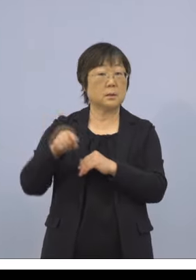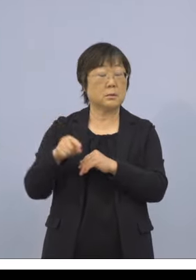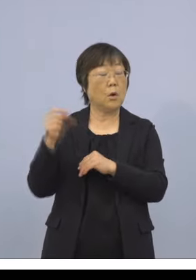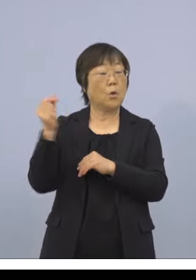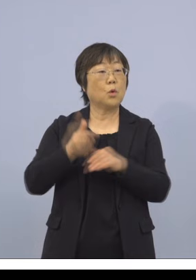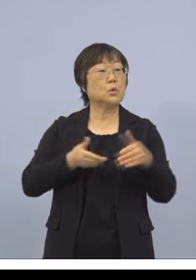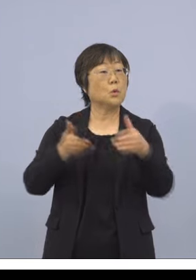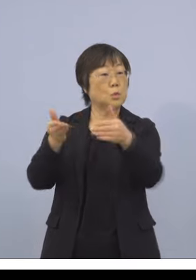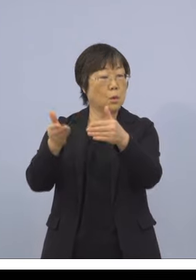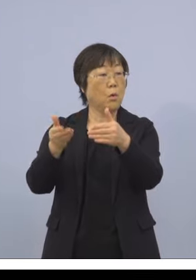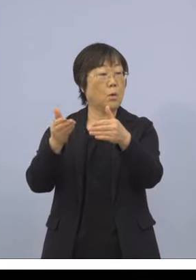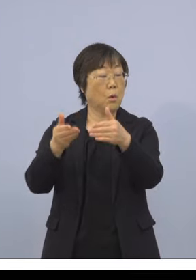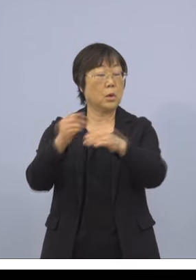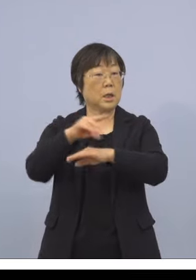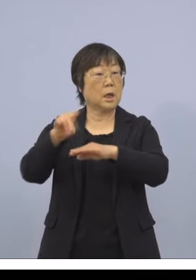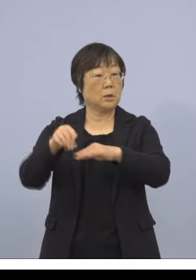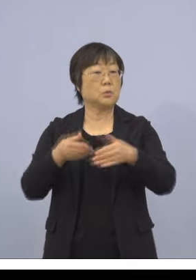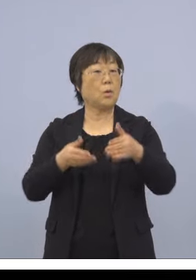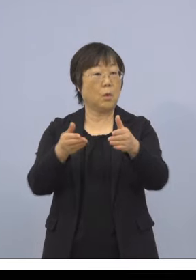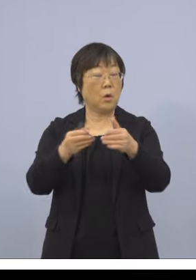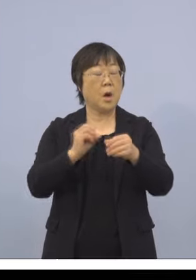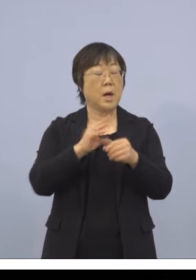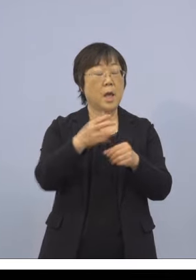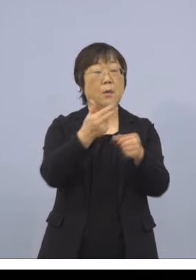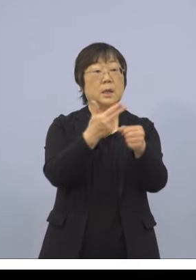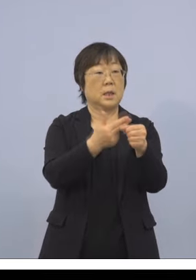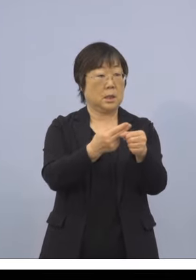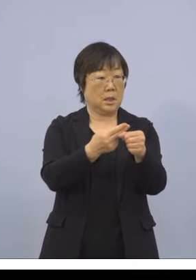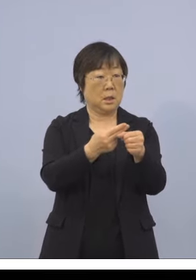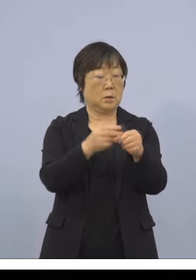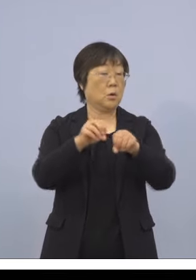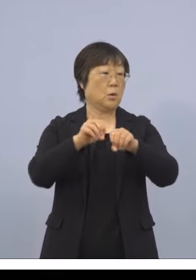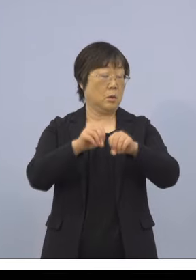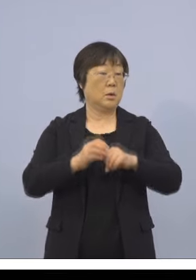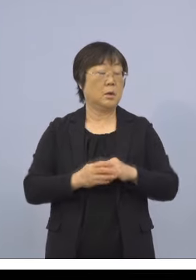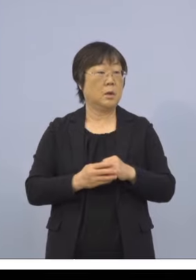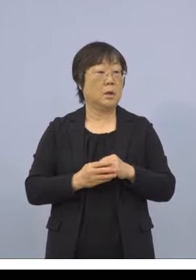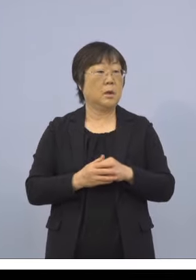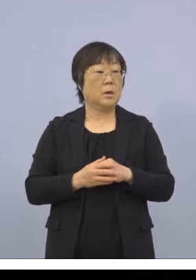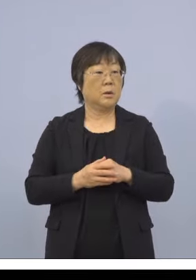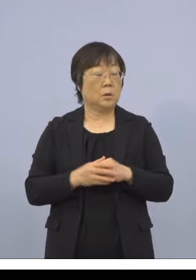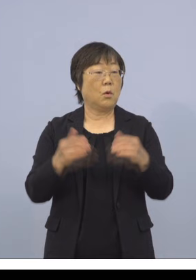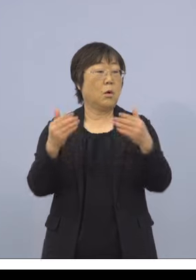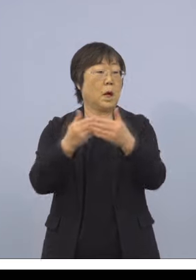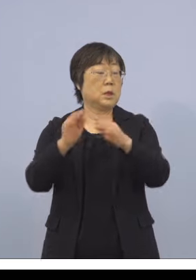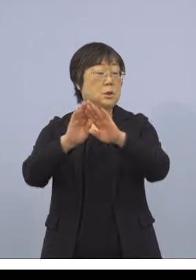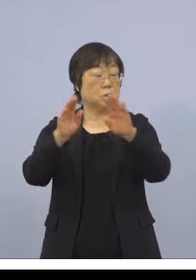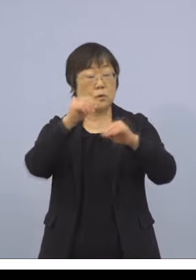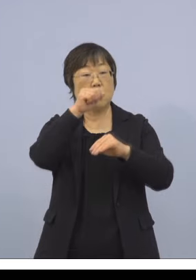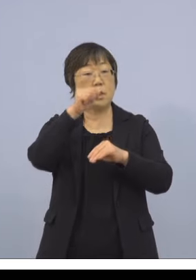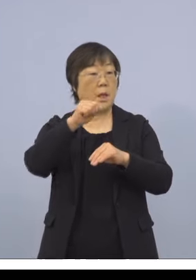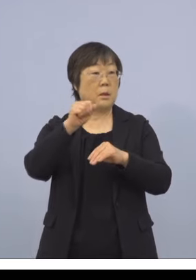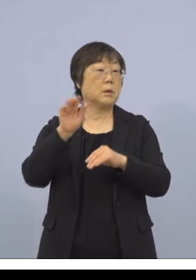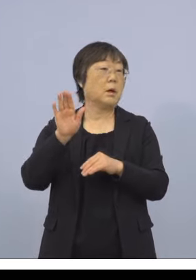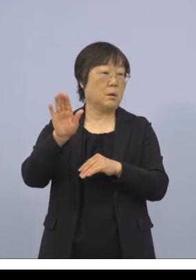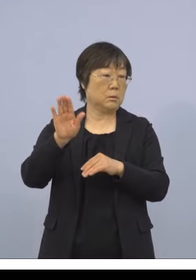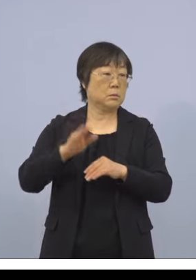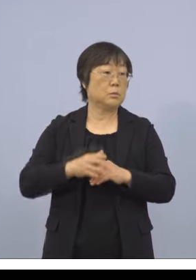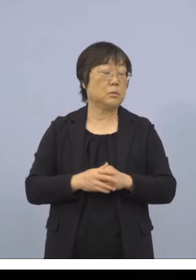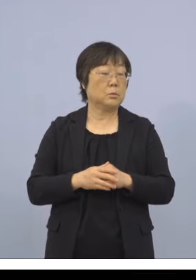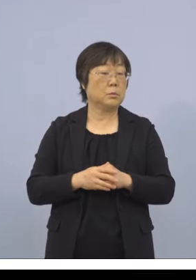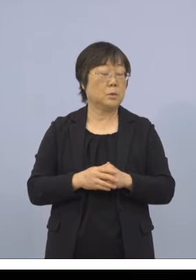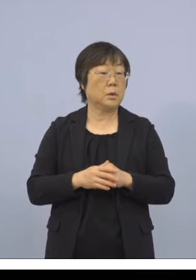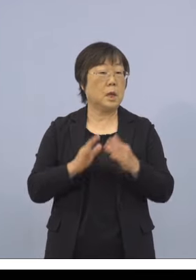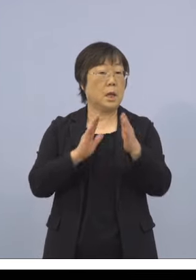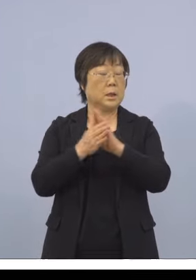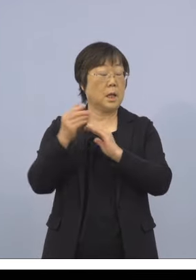速道路高規格道路、まあ、令和7年に串渕阿南間のですね、開通予定は示されましたが、さらに